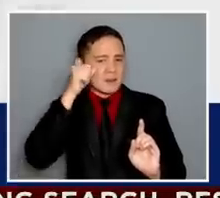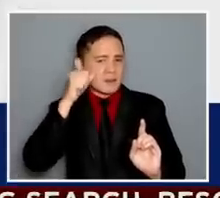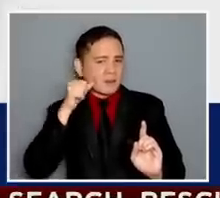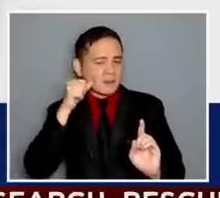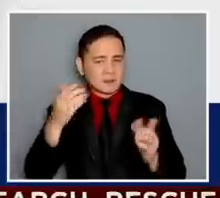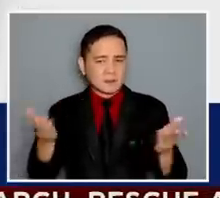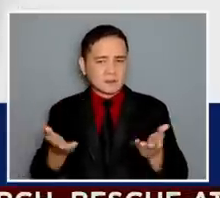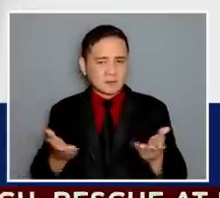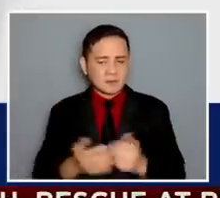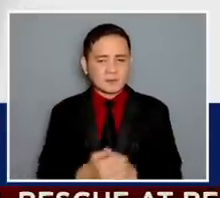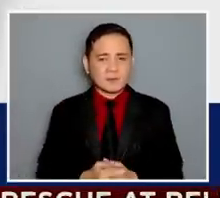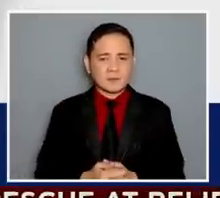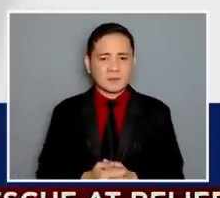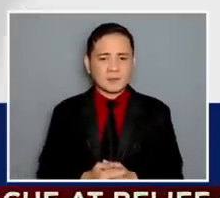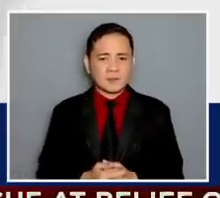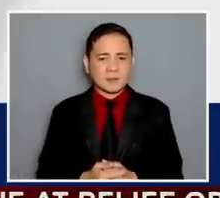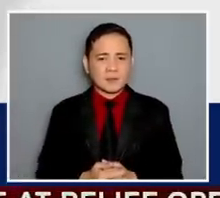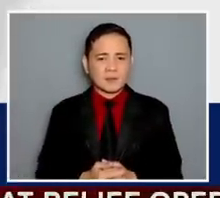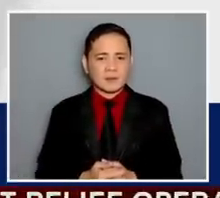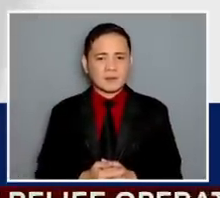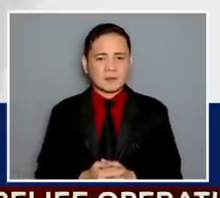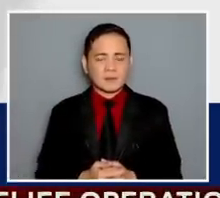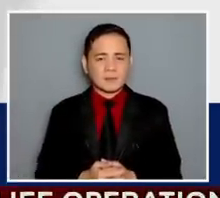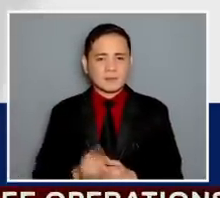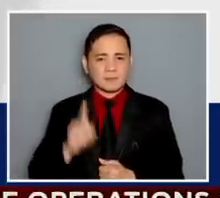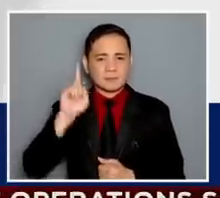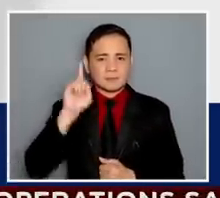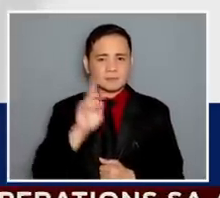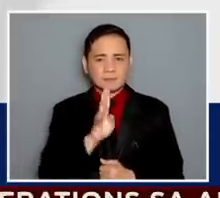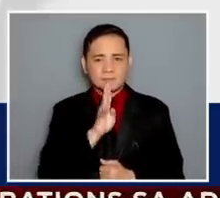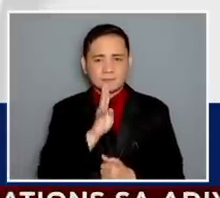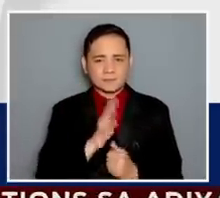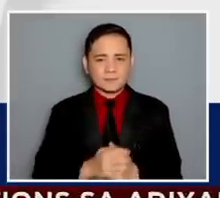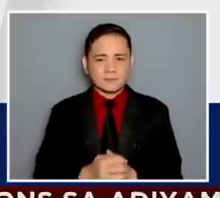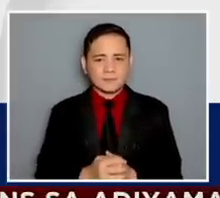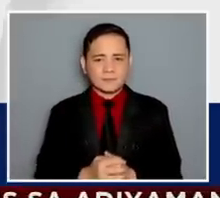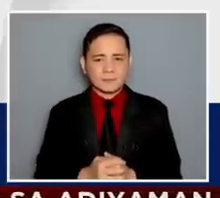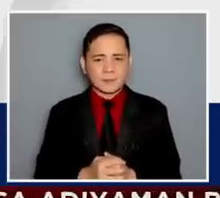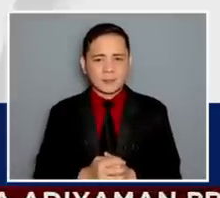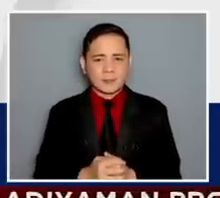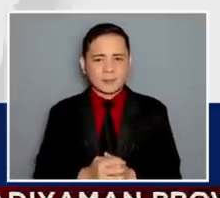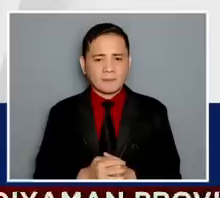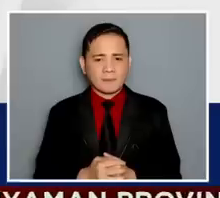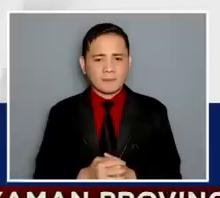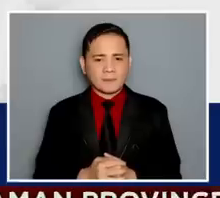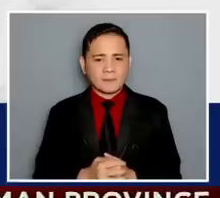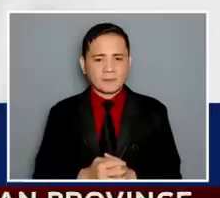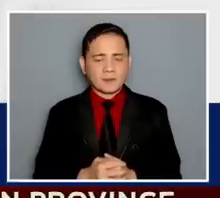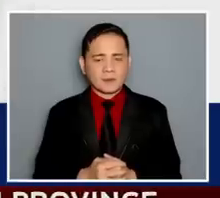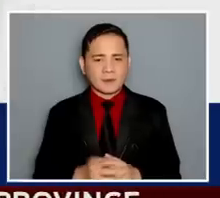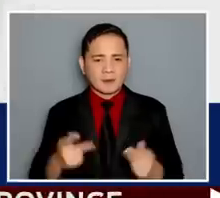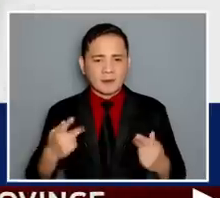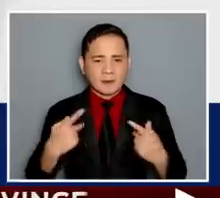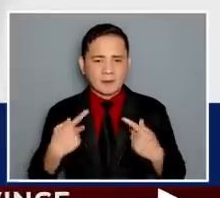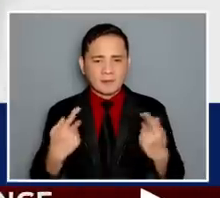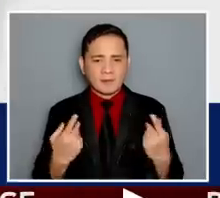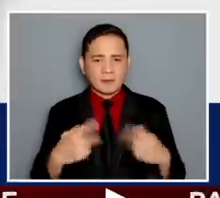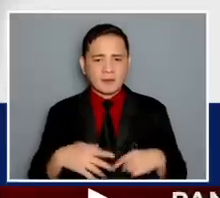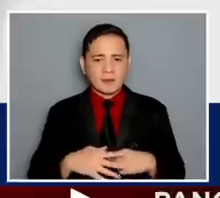siyang naabot na somewhat of a kitchen utensil. Yun po yung kinalampag niya ng kinalampag.